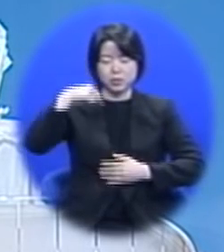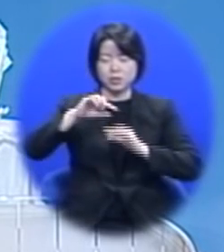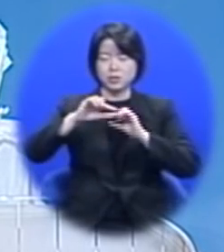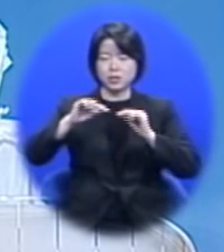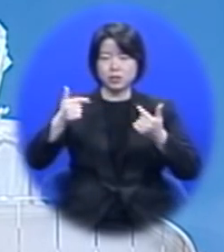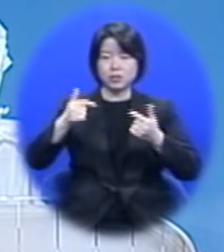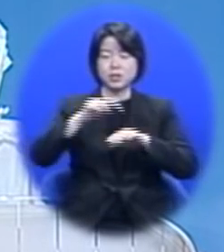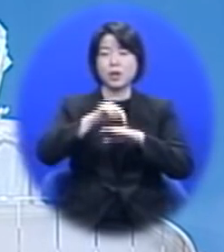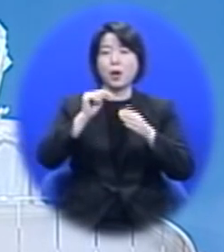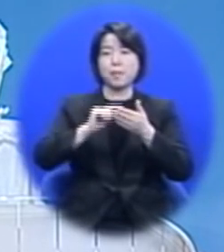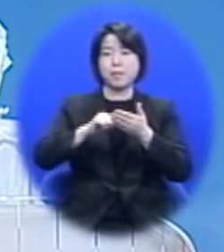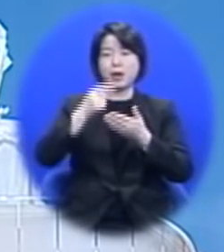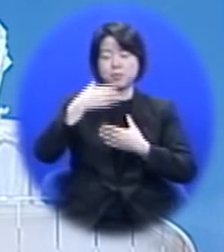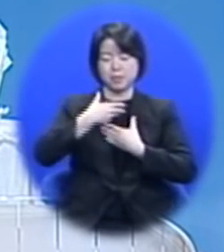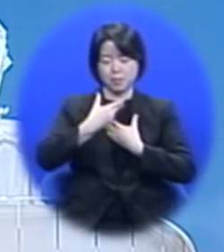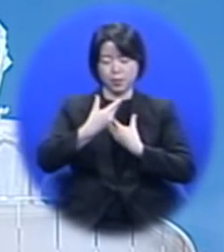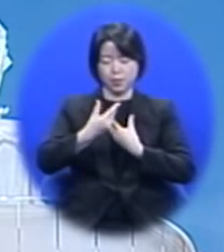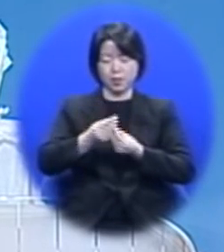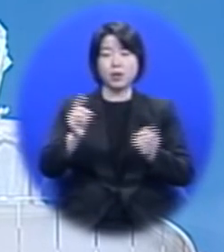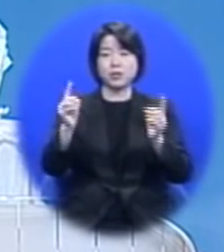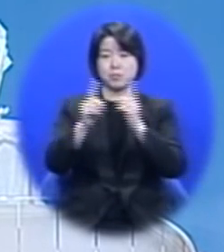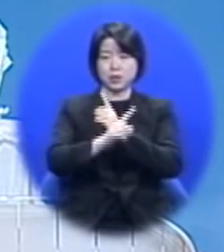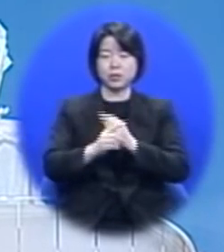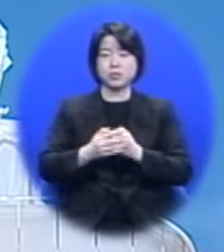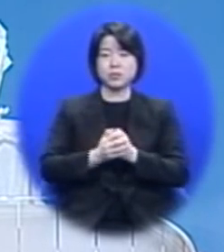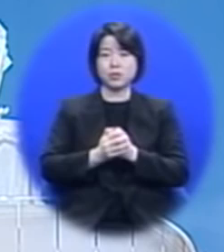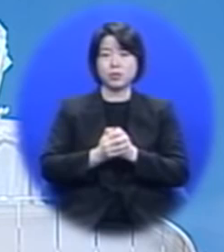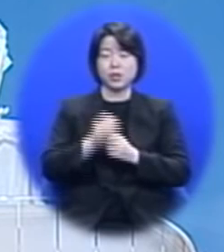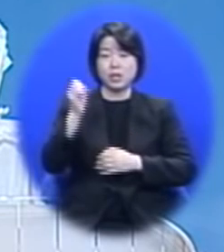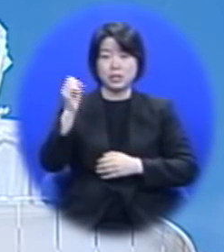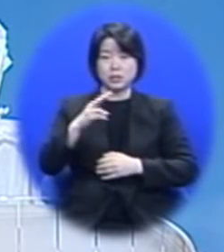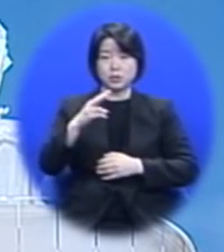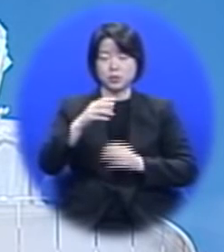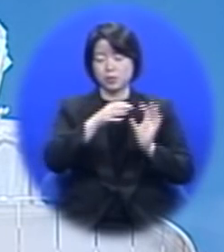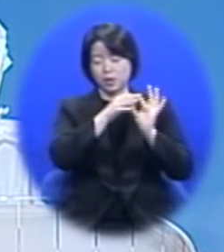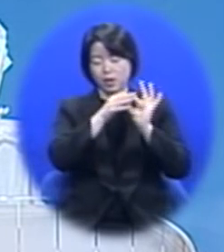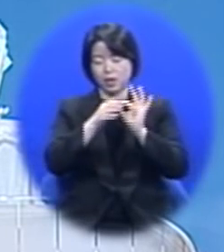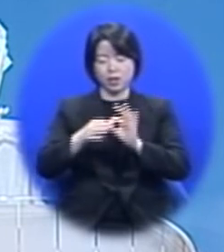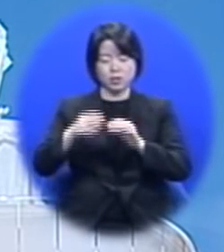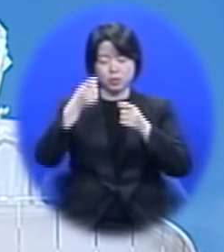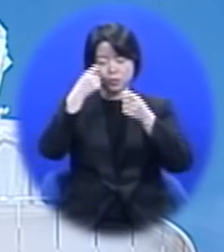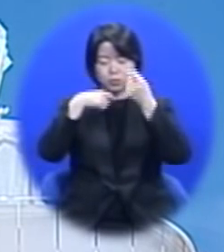마음이 평온해졌습니다. 그리고 계속 눈물이 쏟아졌습니다.